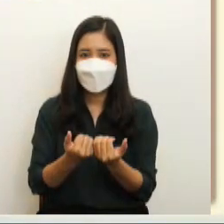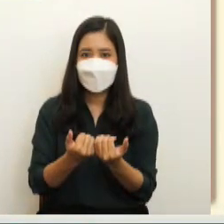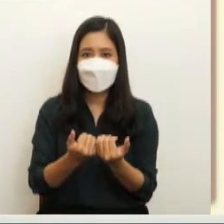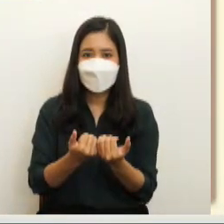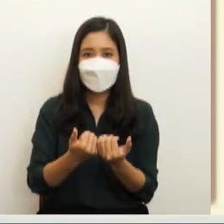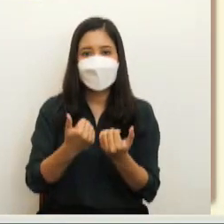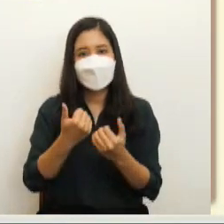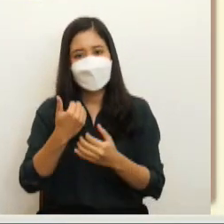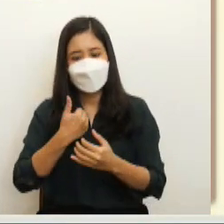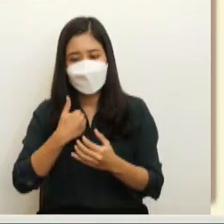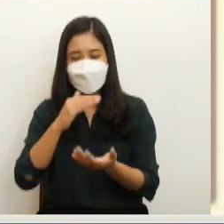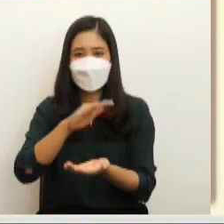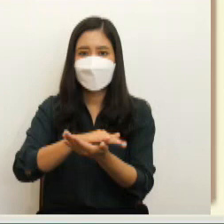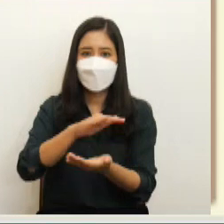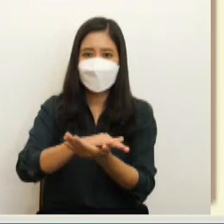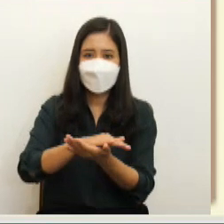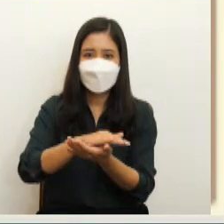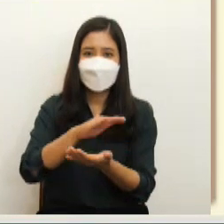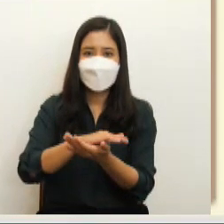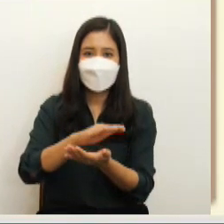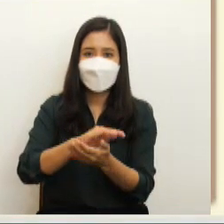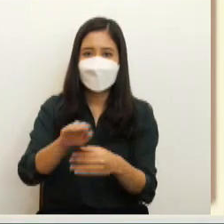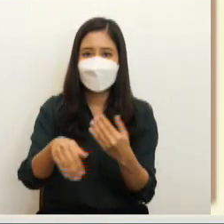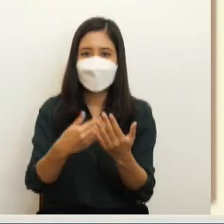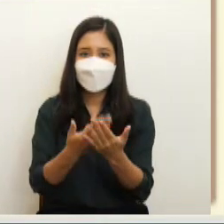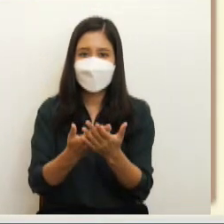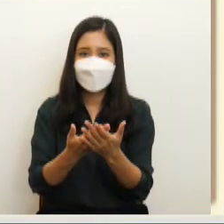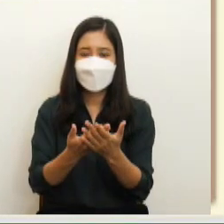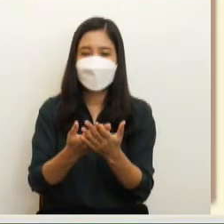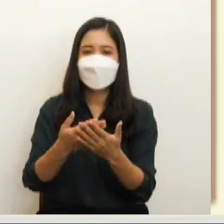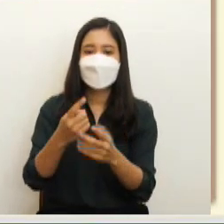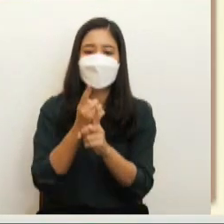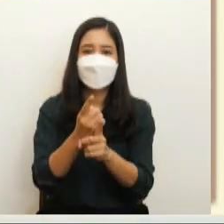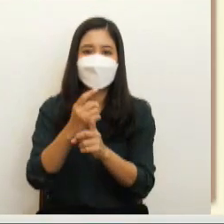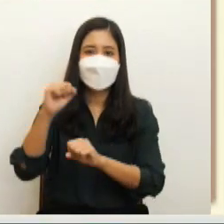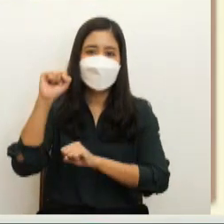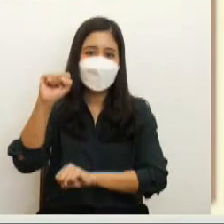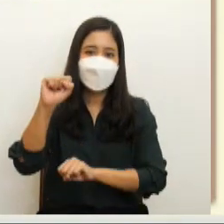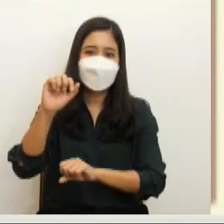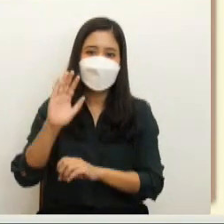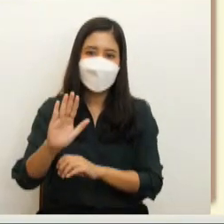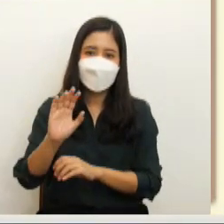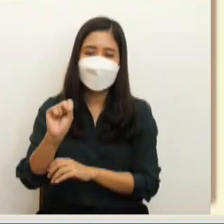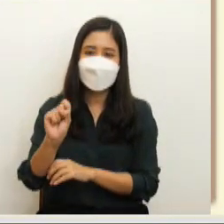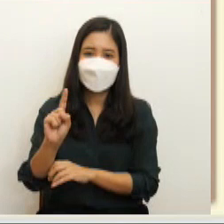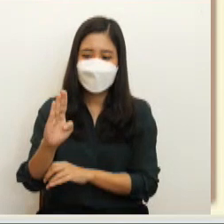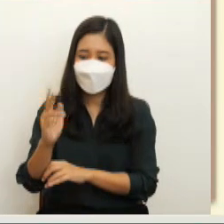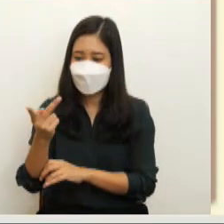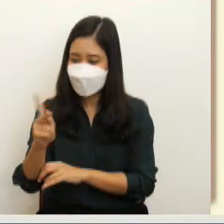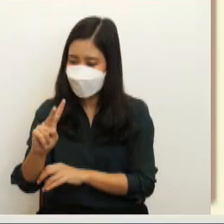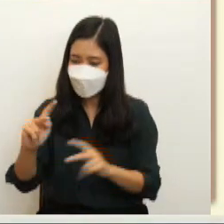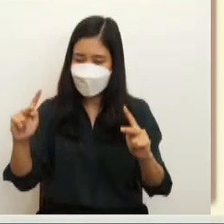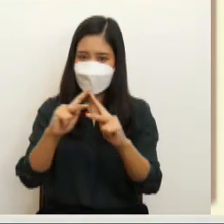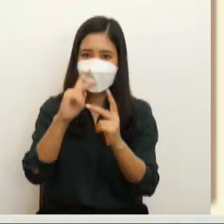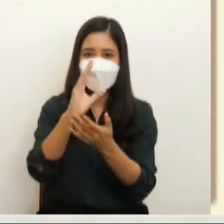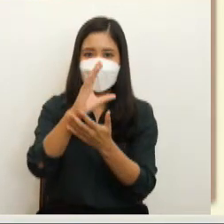พื่อนๆผอ.โรงเรียนคุณครูทั้งหลายครับการออกประกาศนี้ก็จะสอดคล้องกับประกาศของท่านรัฐมนตรีว่าการกระทรวงศึกษ